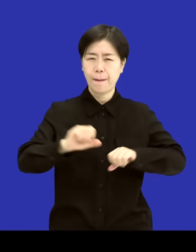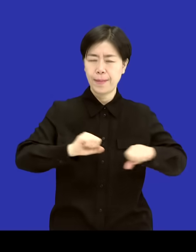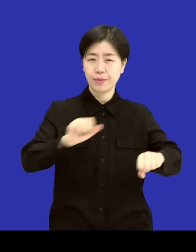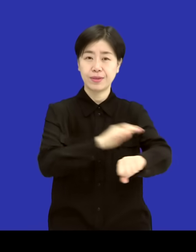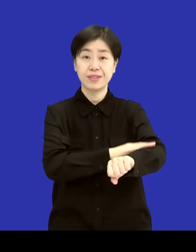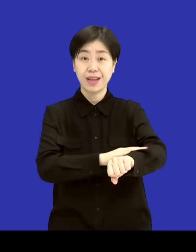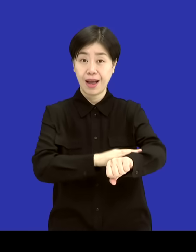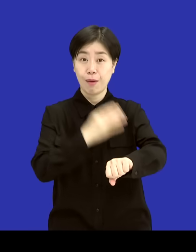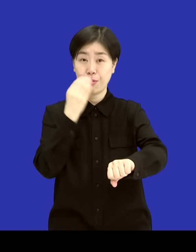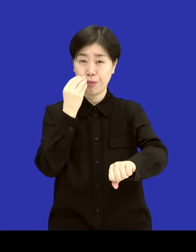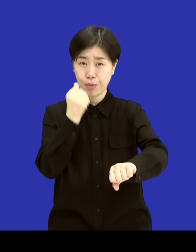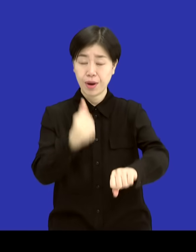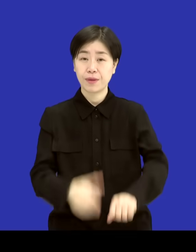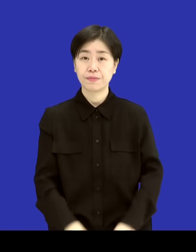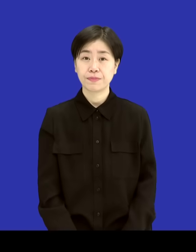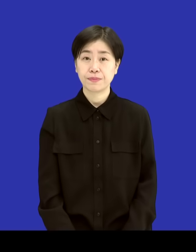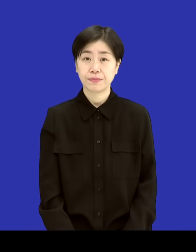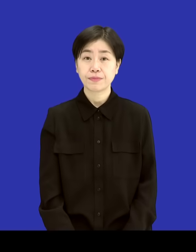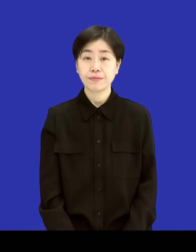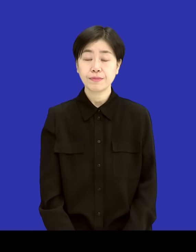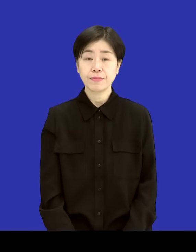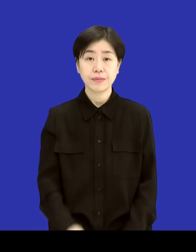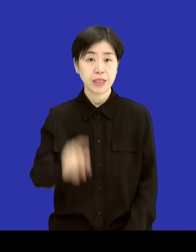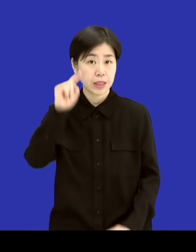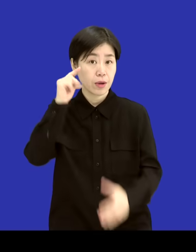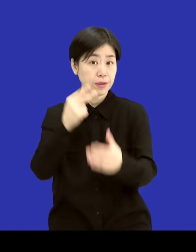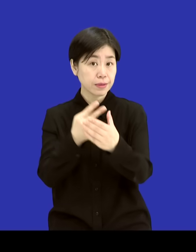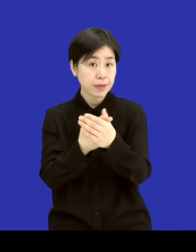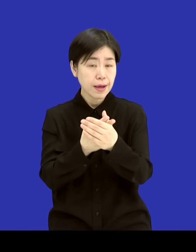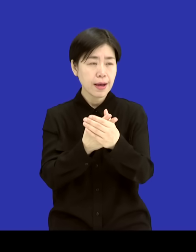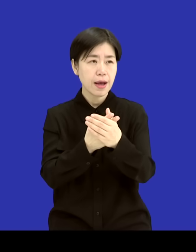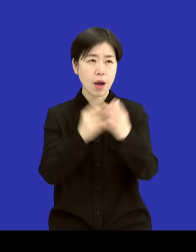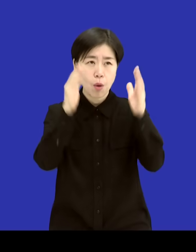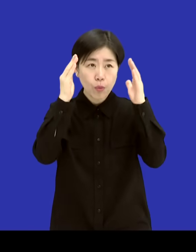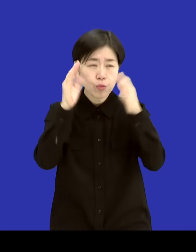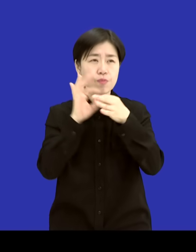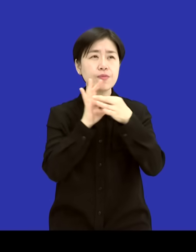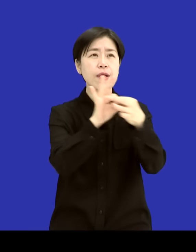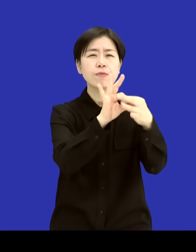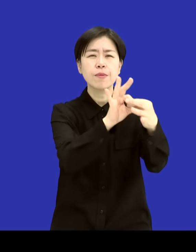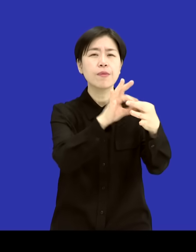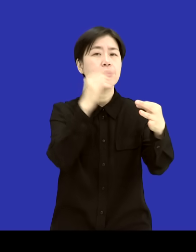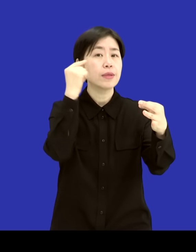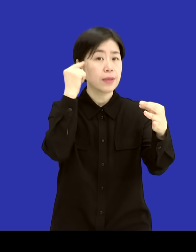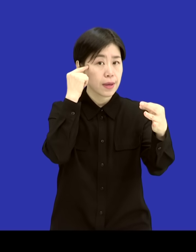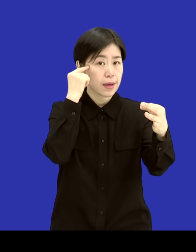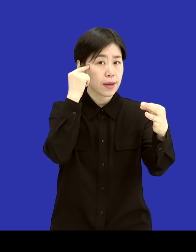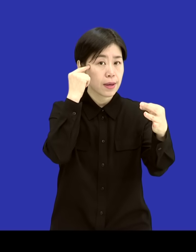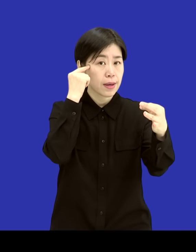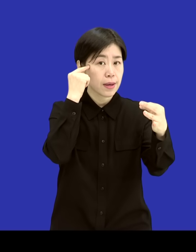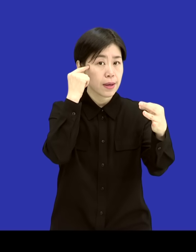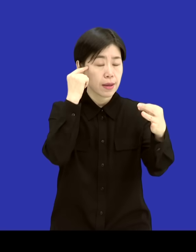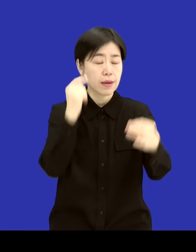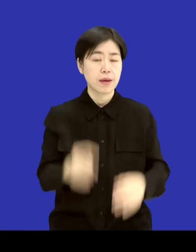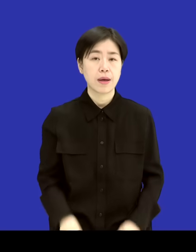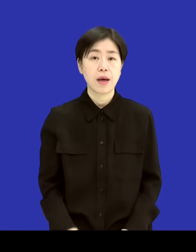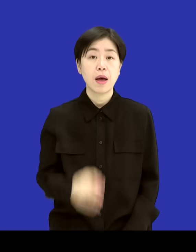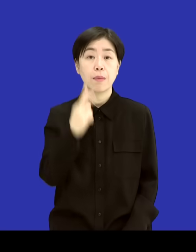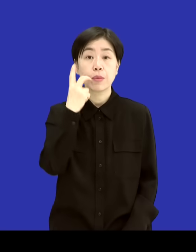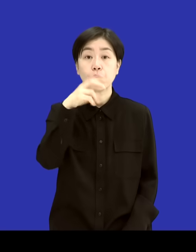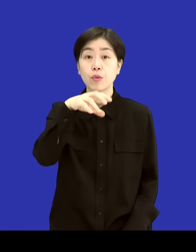해서 이제 석사 과정까지 잘 해보자 해서 석사는 이제 그래도